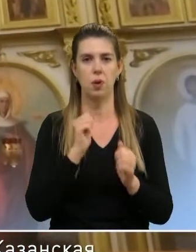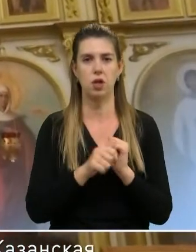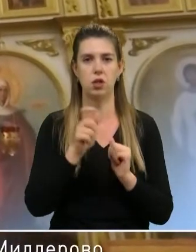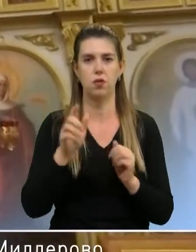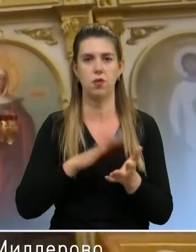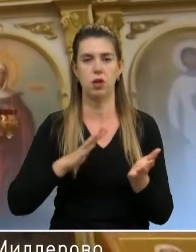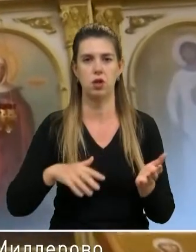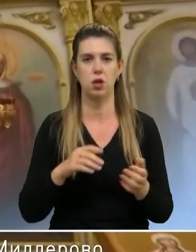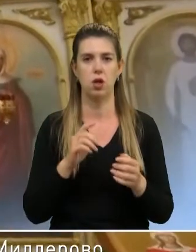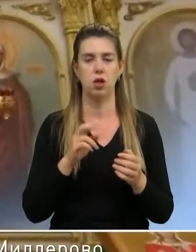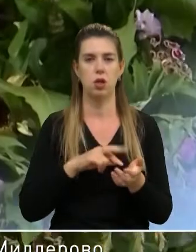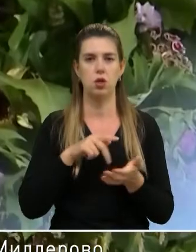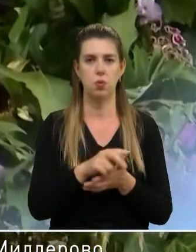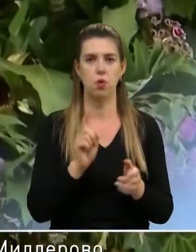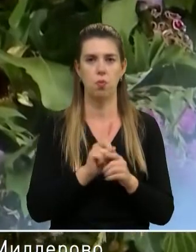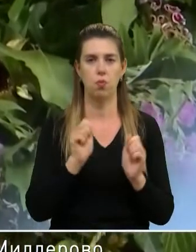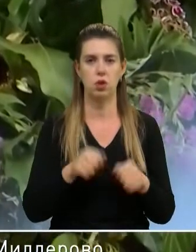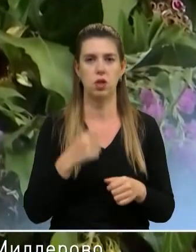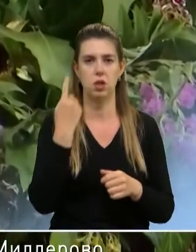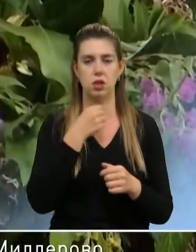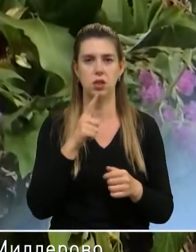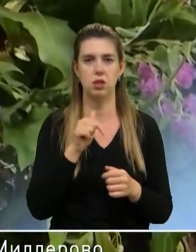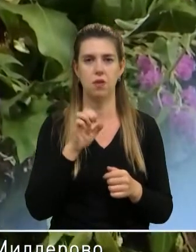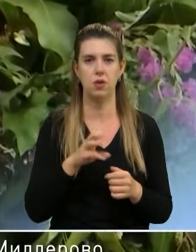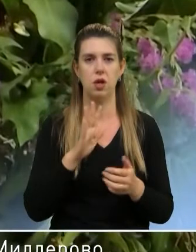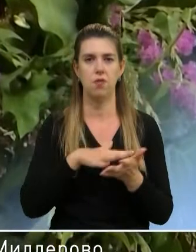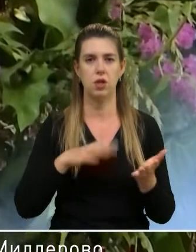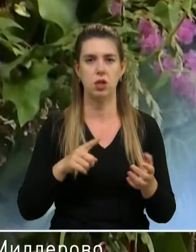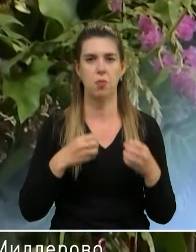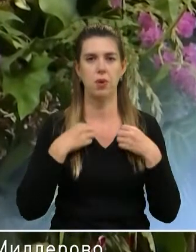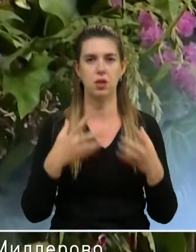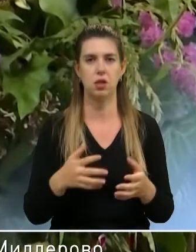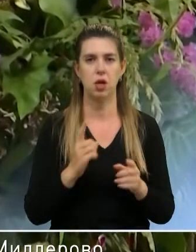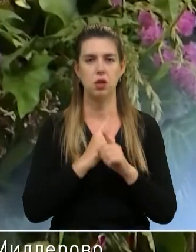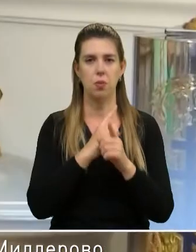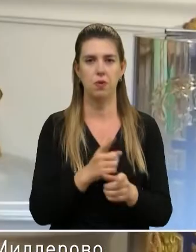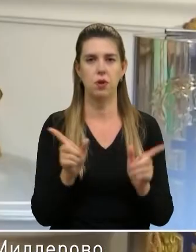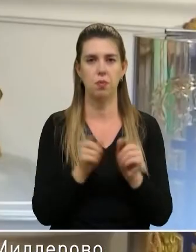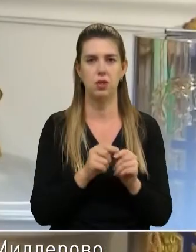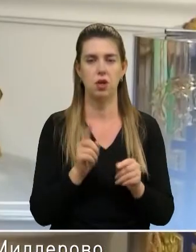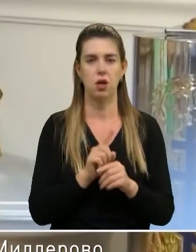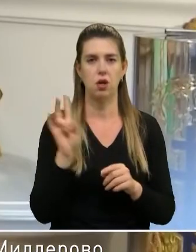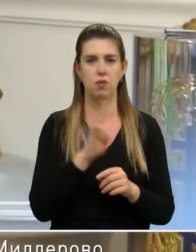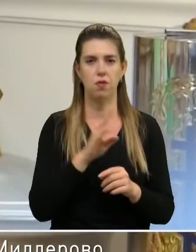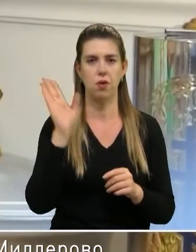в дальнейшем крестившись в него, смог заключить с ним личный завет. А в дальнейшем это празднование сопровождалось освящением